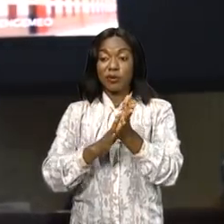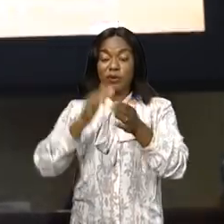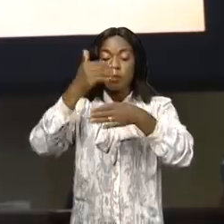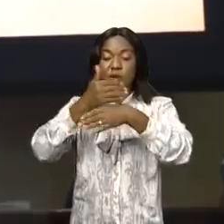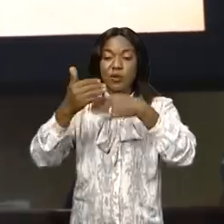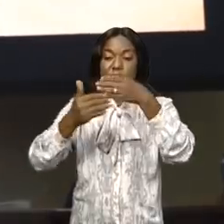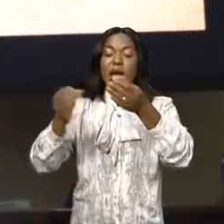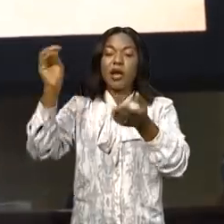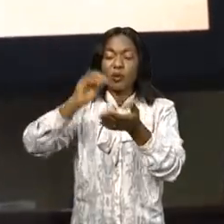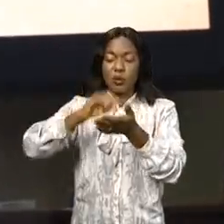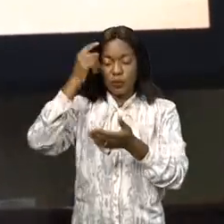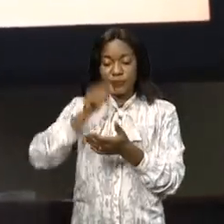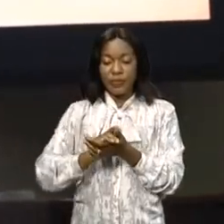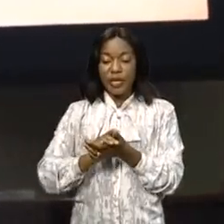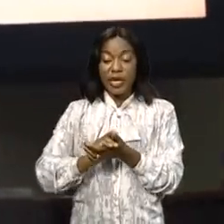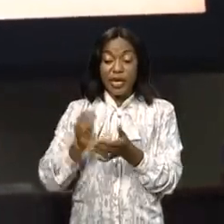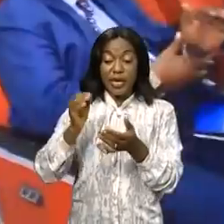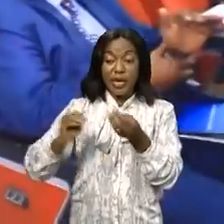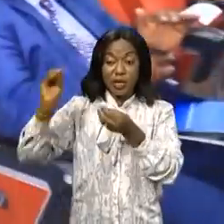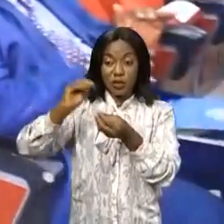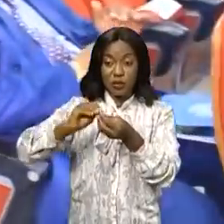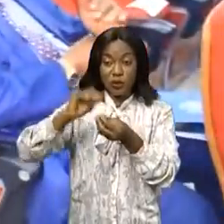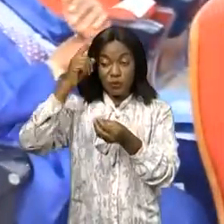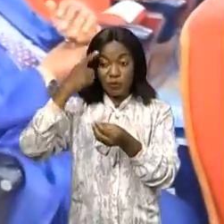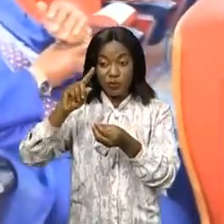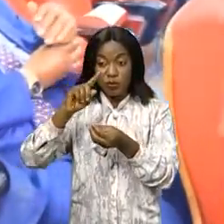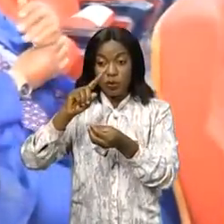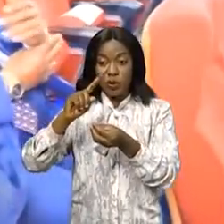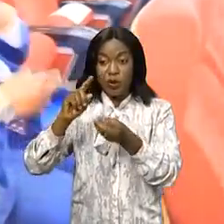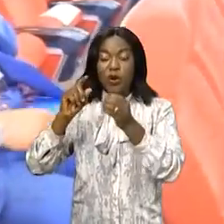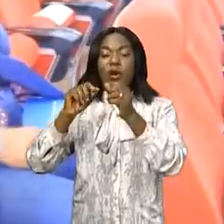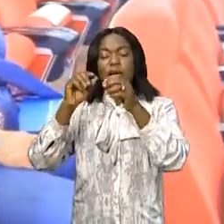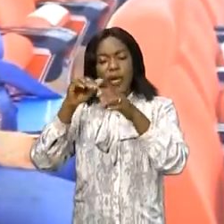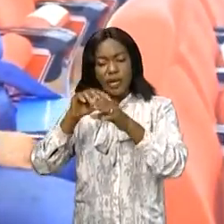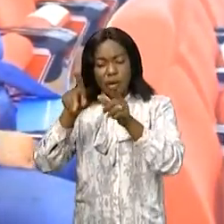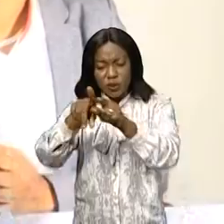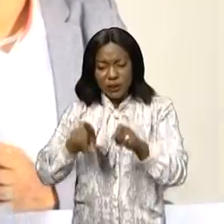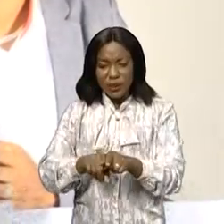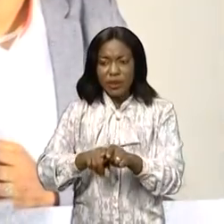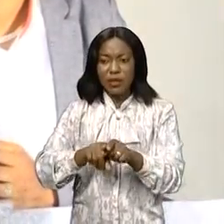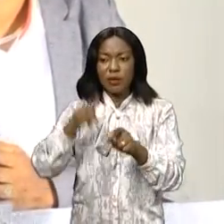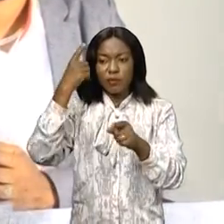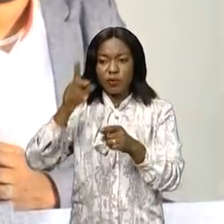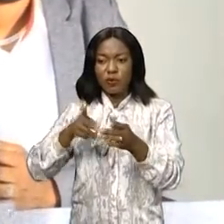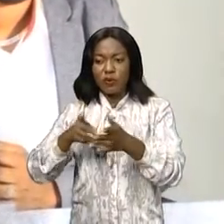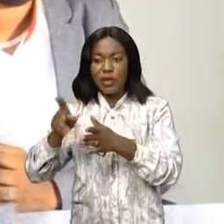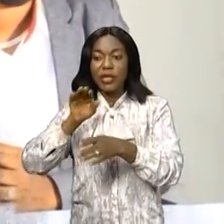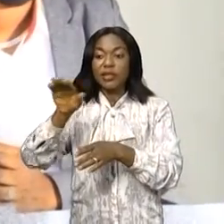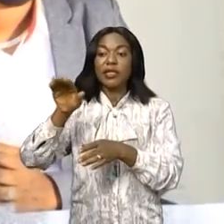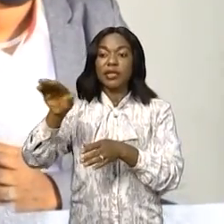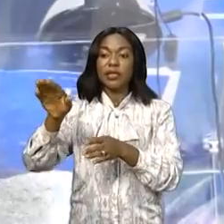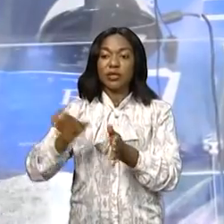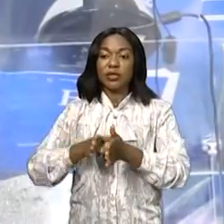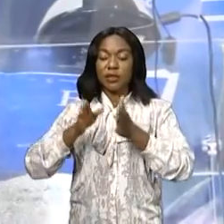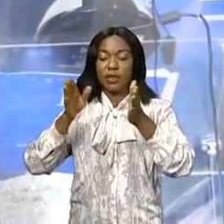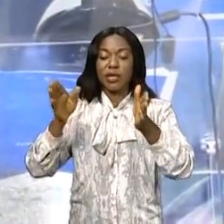s'ajoutent les actions posées en direction du fonds pour le climat. Dévoir de rédivabilité oblige le directeur général à l